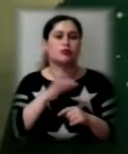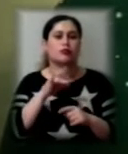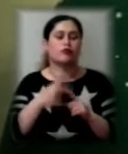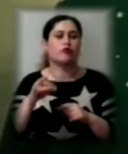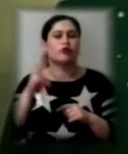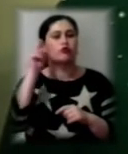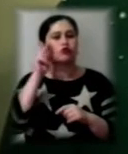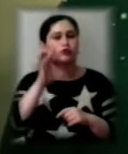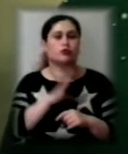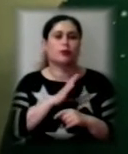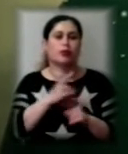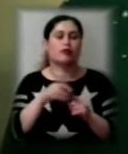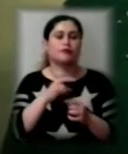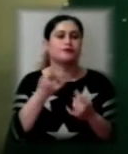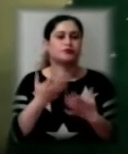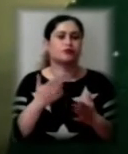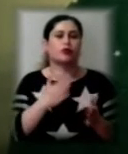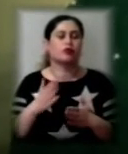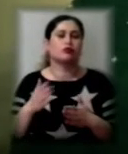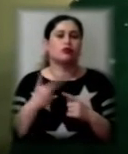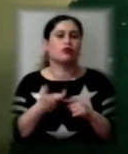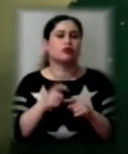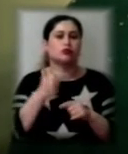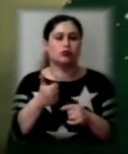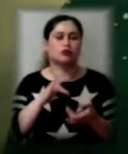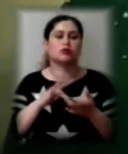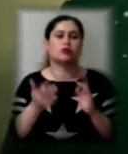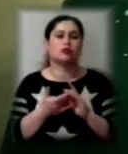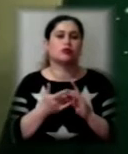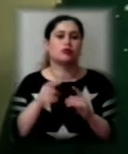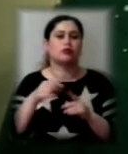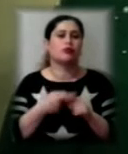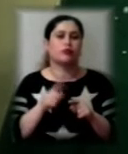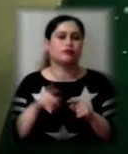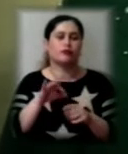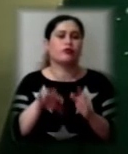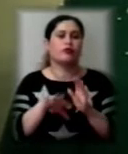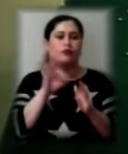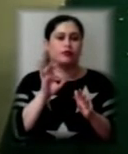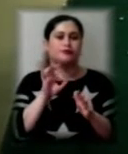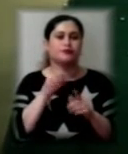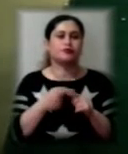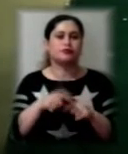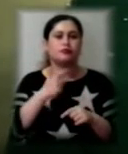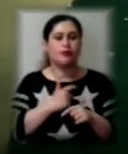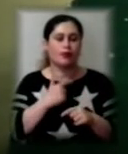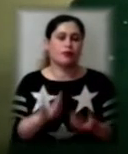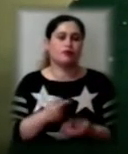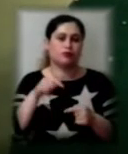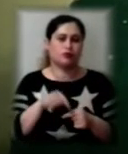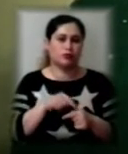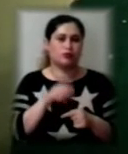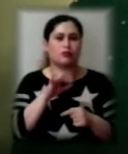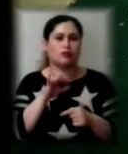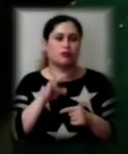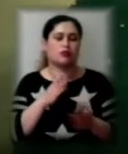нас просто в гуртожитку дуже хороший інтернет, тому вони обрали для себе місцем проживання на карантині саме гуртожиток.